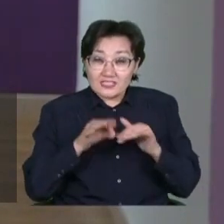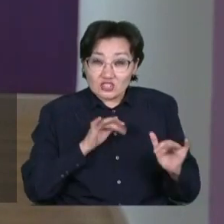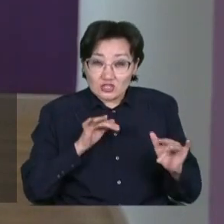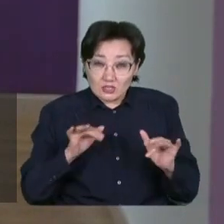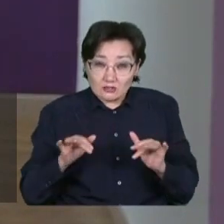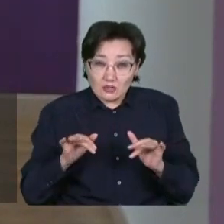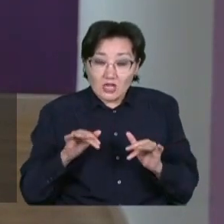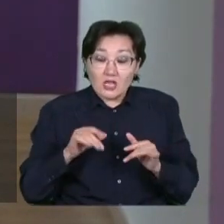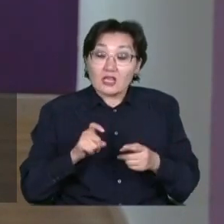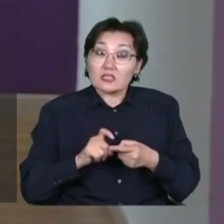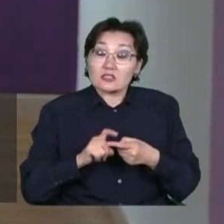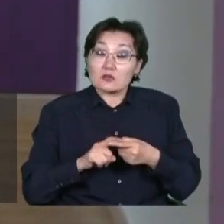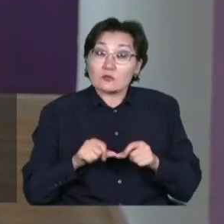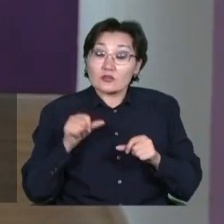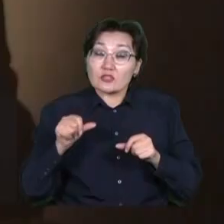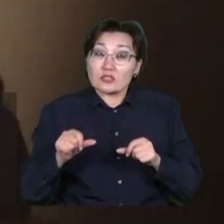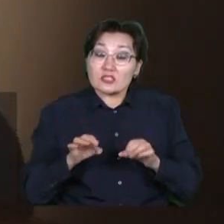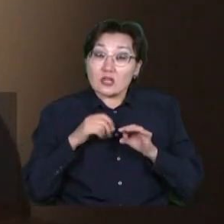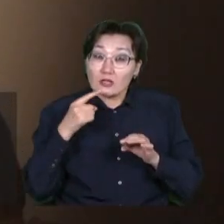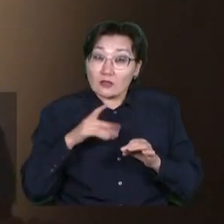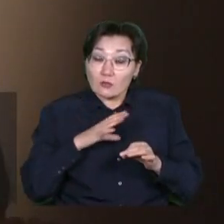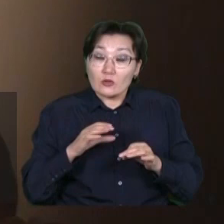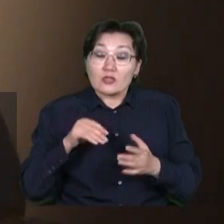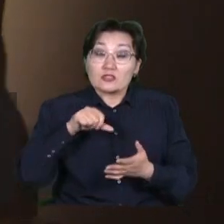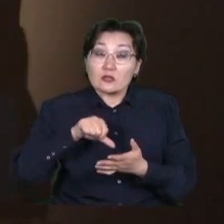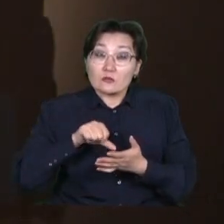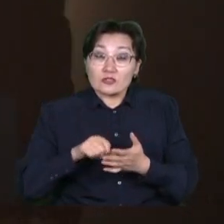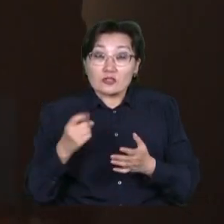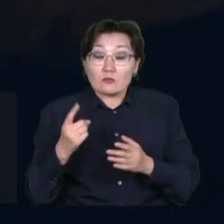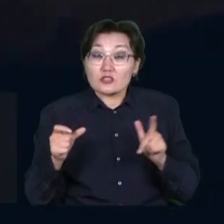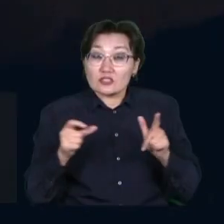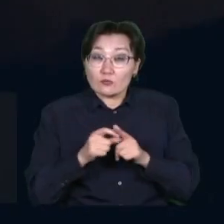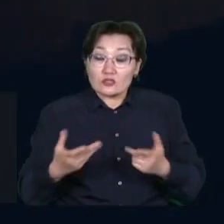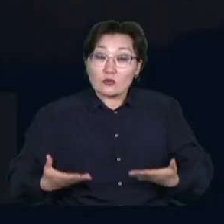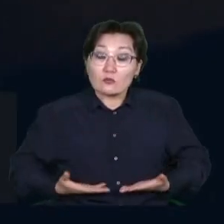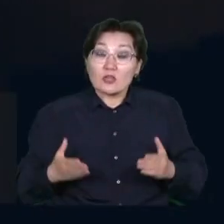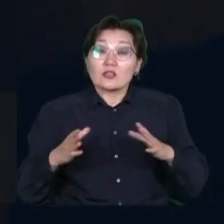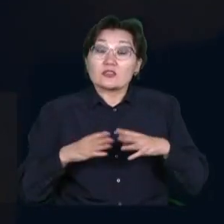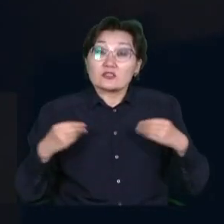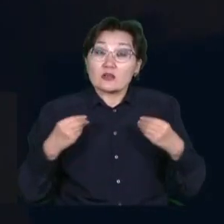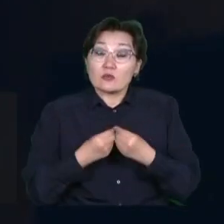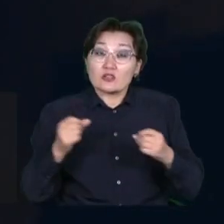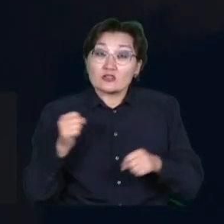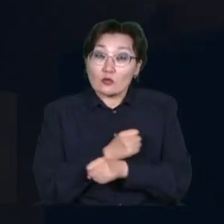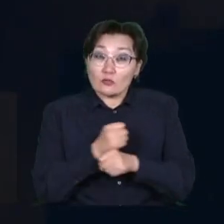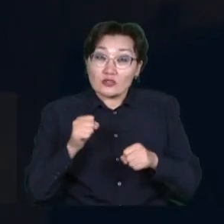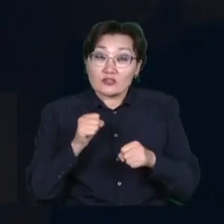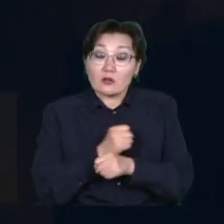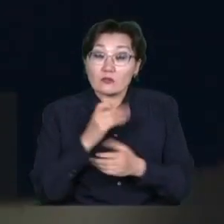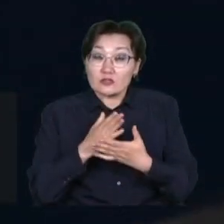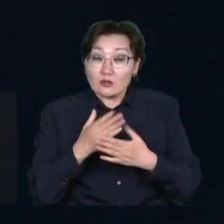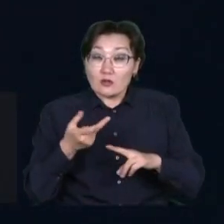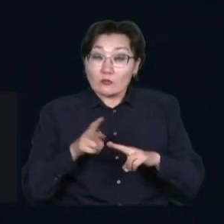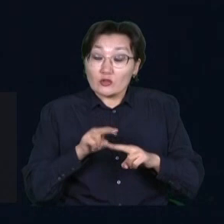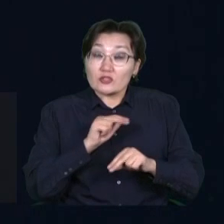шараларға қатысты ерекше тоқталып өтті. Сұхбатта ой салған тағы бір сөз тұрмыстық зорлық-зомбылықтың тыйылуы. Қоғамда бұл кеселдің жолын